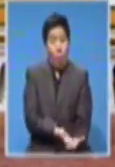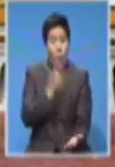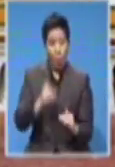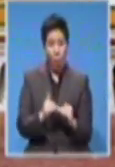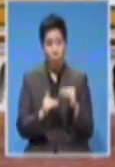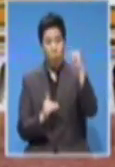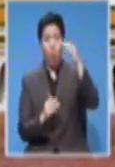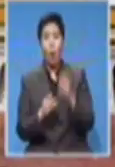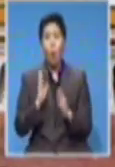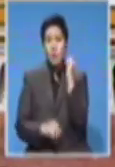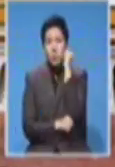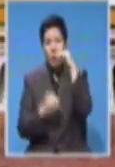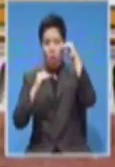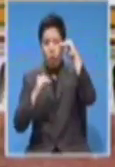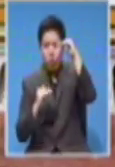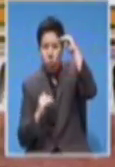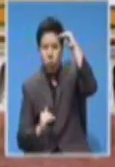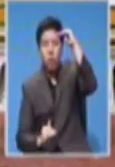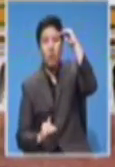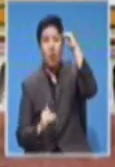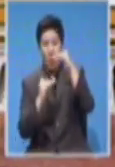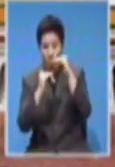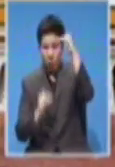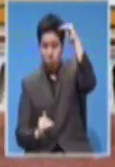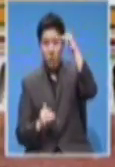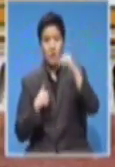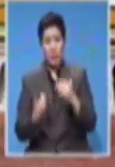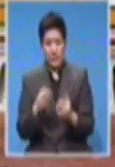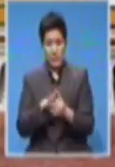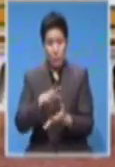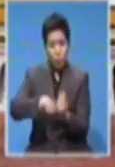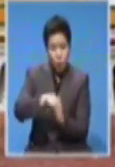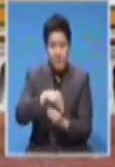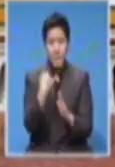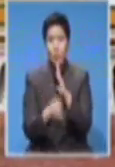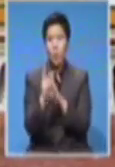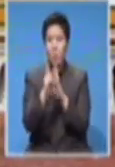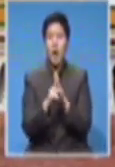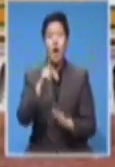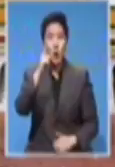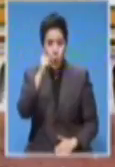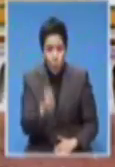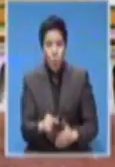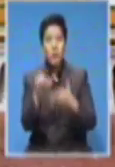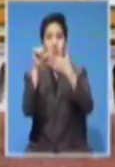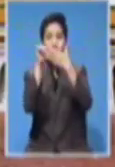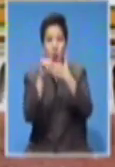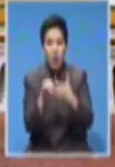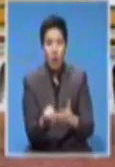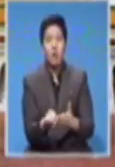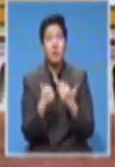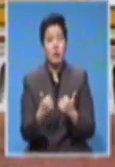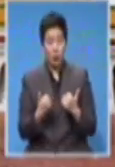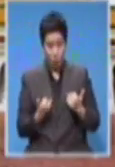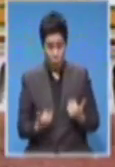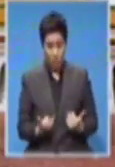ก็ยิ่งจนลงคนรวยก็รวยขึ้นไปการทุจริตผิดกฎหมายก็มีสิ่งต่างๆนี้มันต้องแก้ไขทั้งหมดนะครับแล้วเราในระหว่